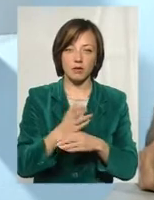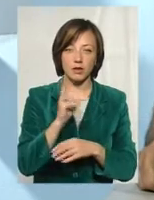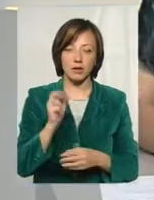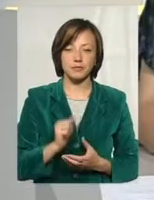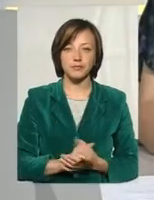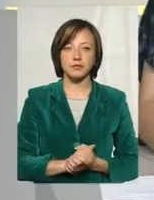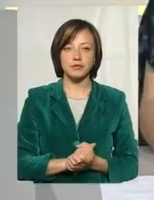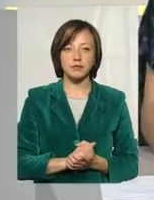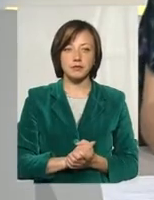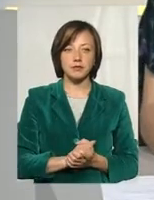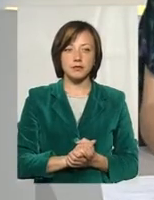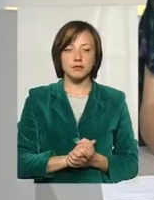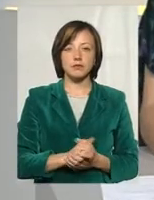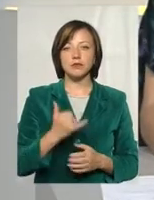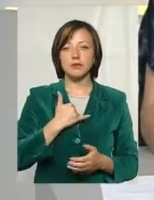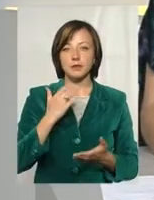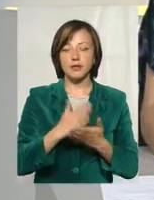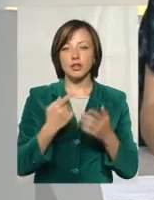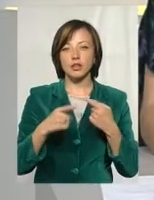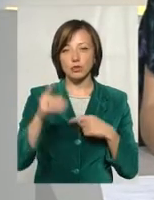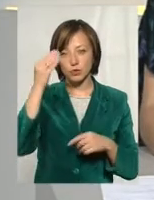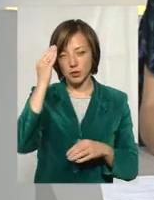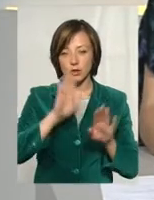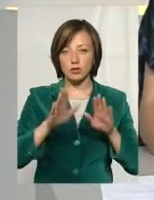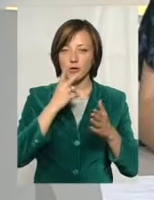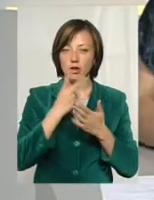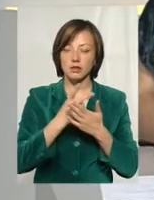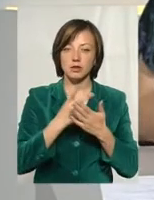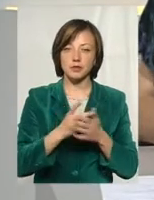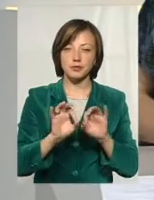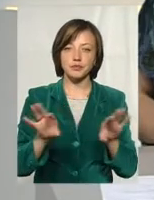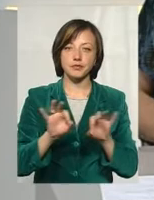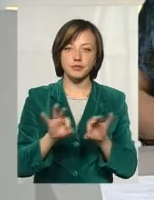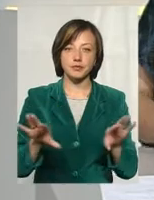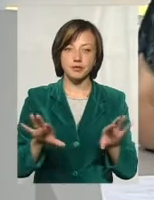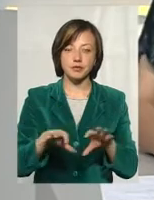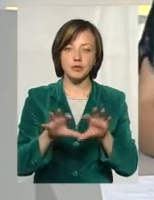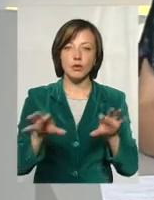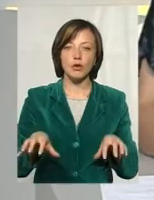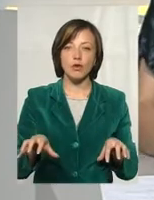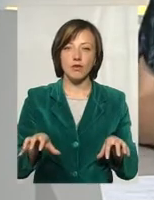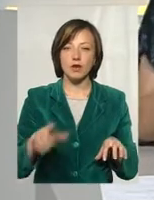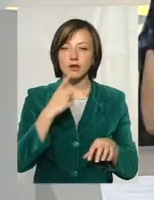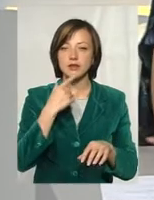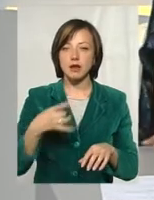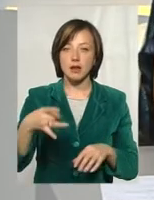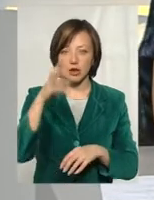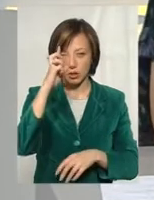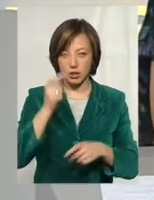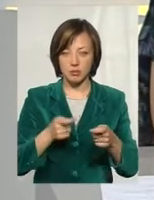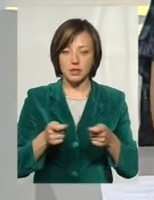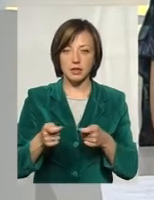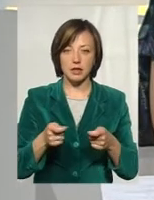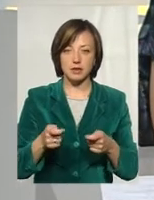є інші думки. Прошу, будь ласка, режисера показати коментар голови Красилівської